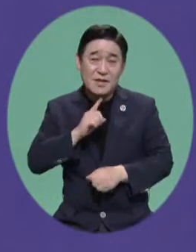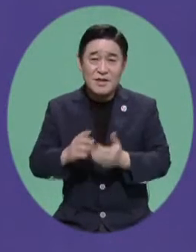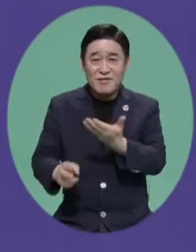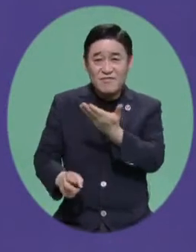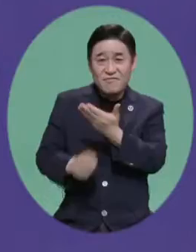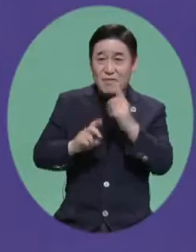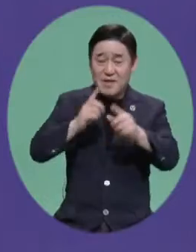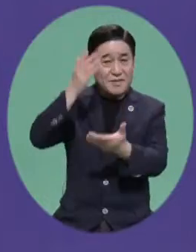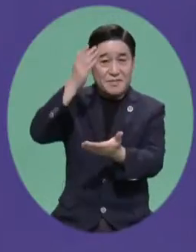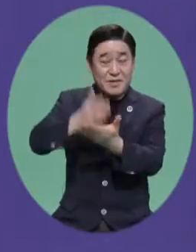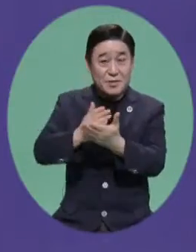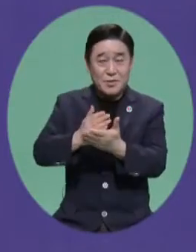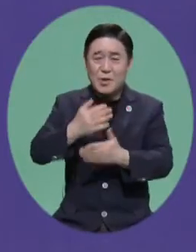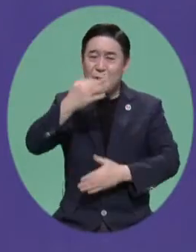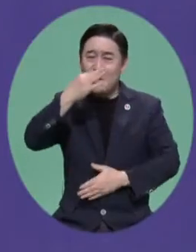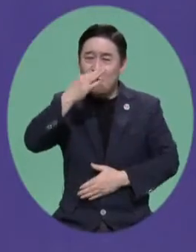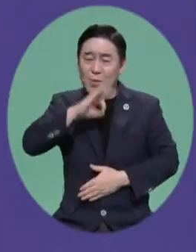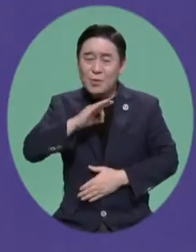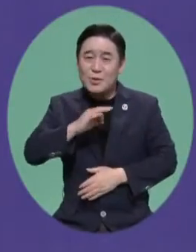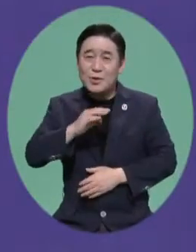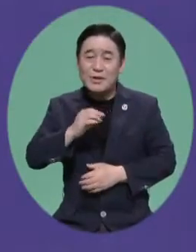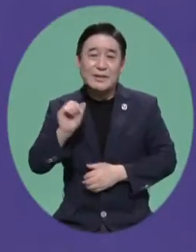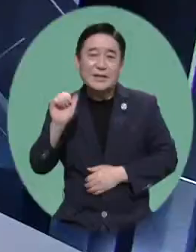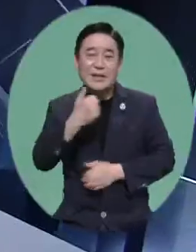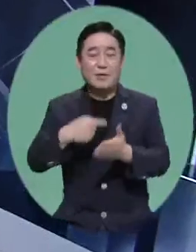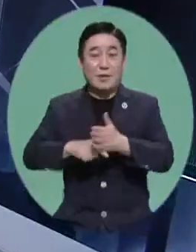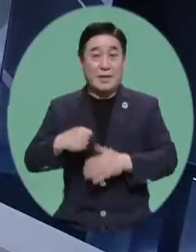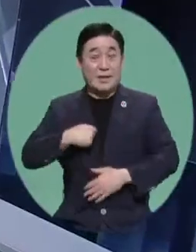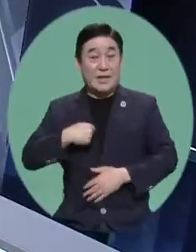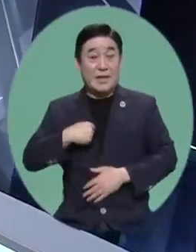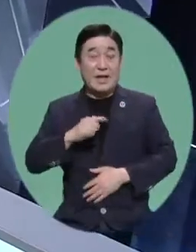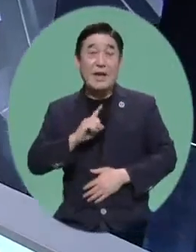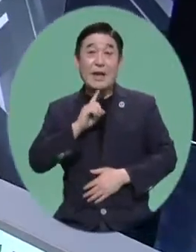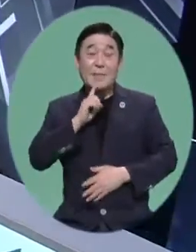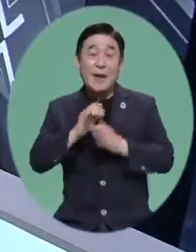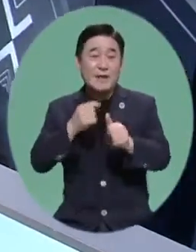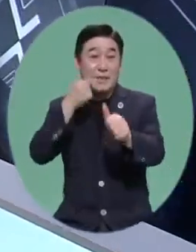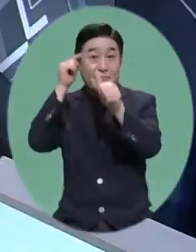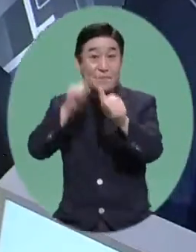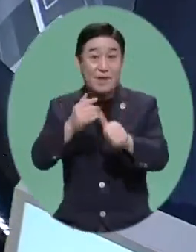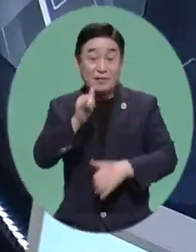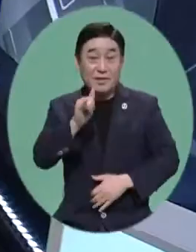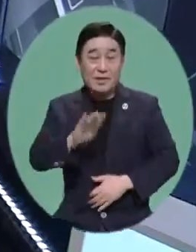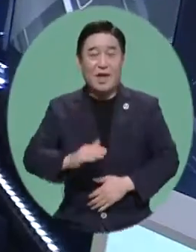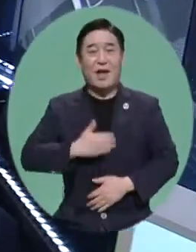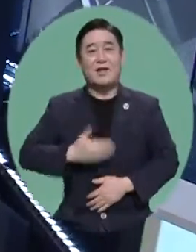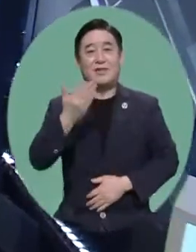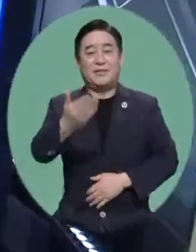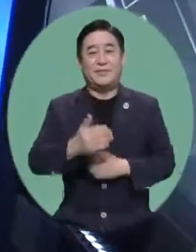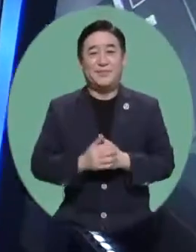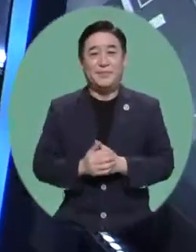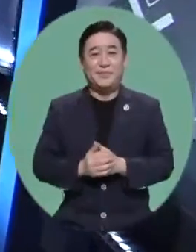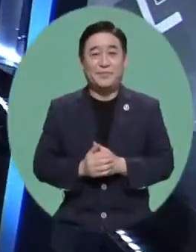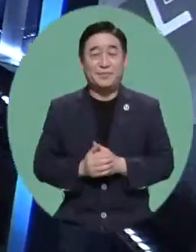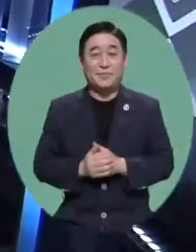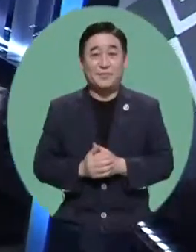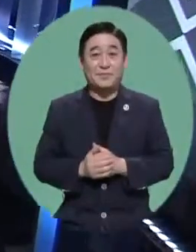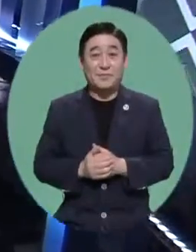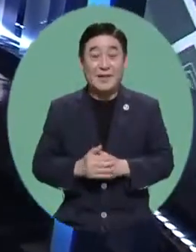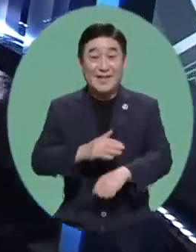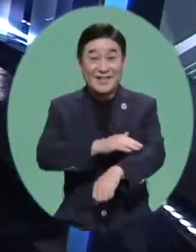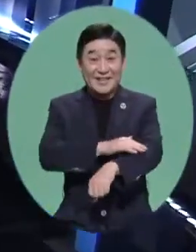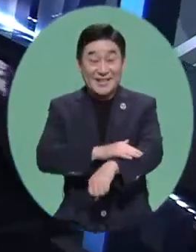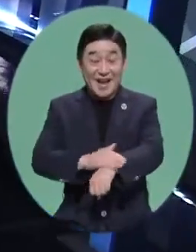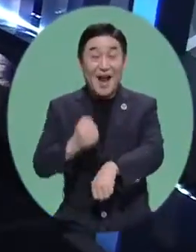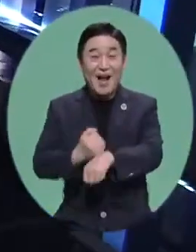삼가해 주시고 효율적인 진행을 위해서 사회자가 발언할 뿌 모자를 진행할 수 있다는 점 알려드리겠습니다 그동안 잘 안